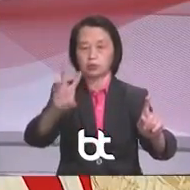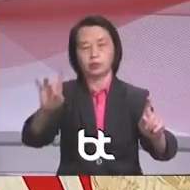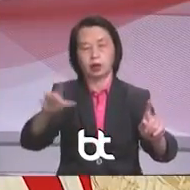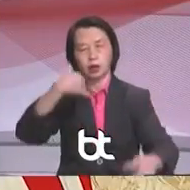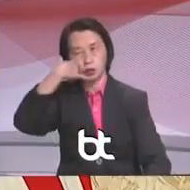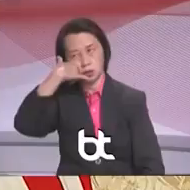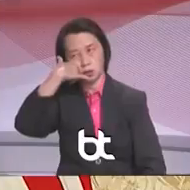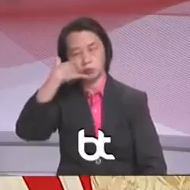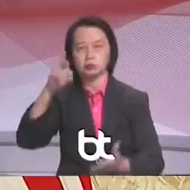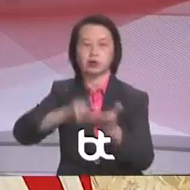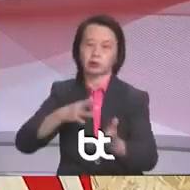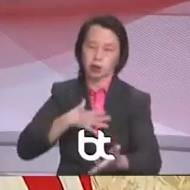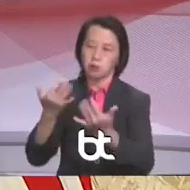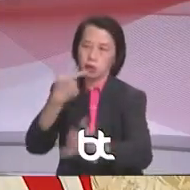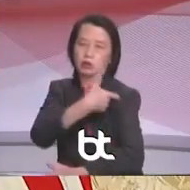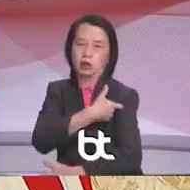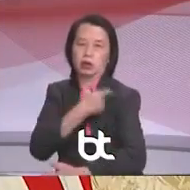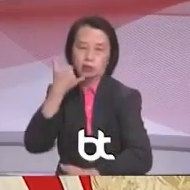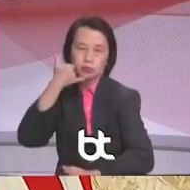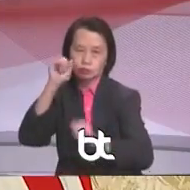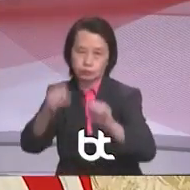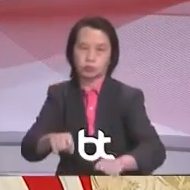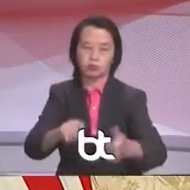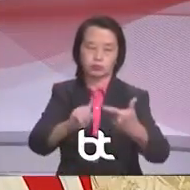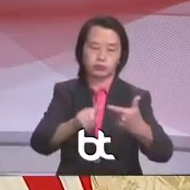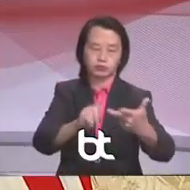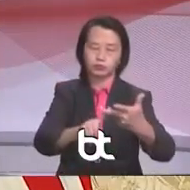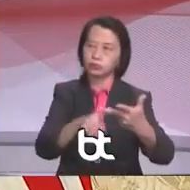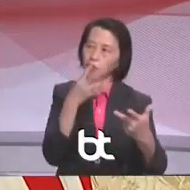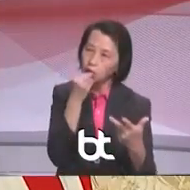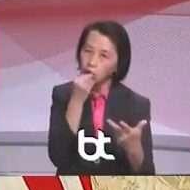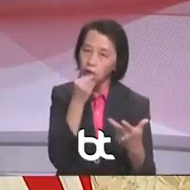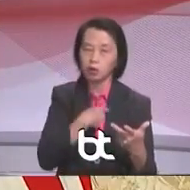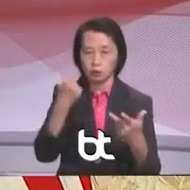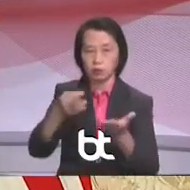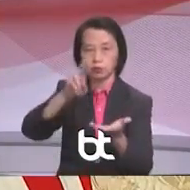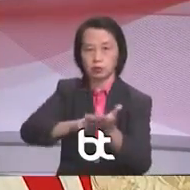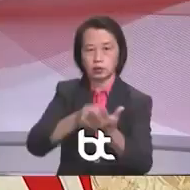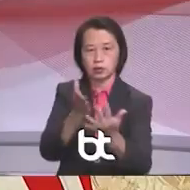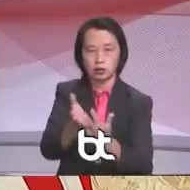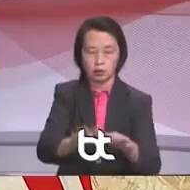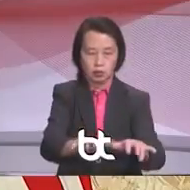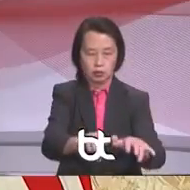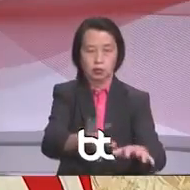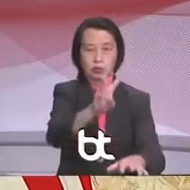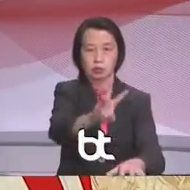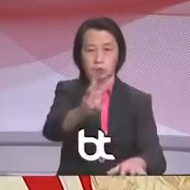1800-888-828 untuk pendaftaran vaksin ini. Yang ketiga, mendaftar melalui laman